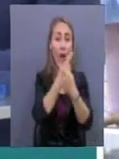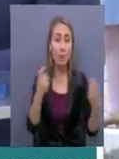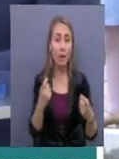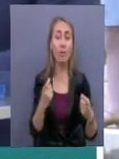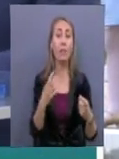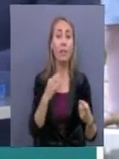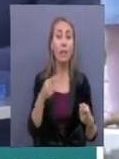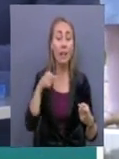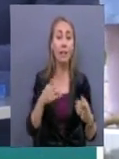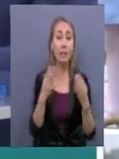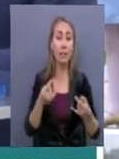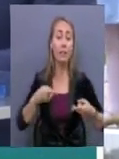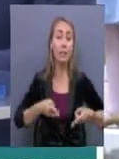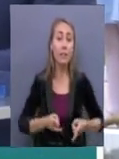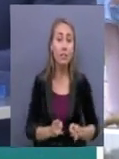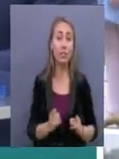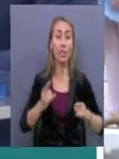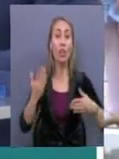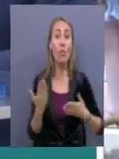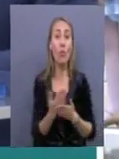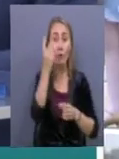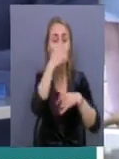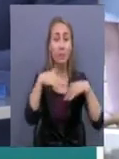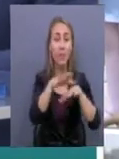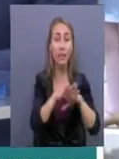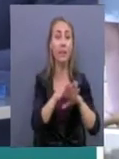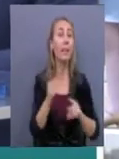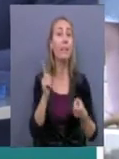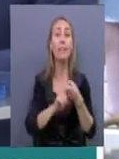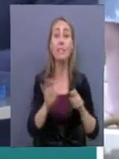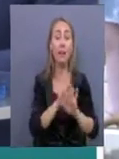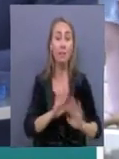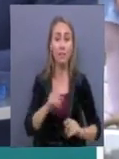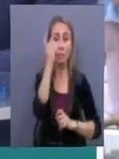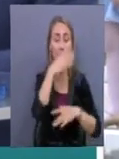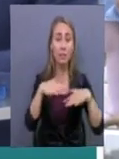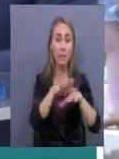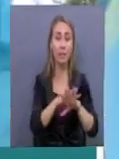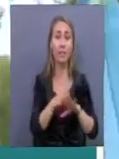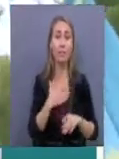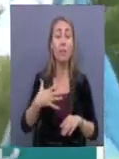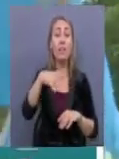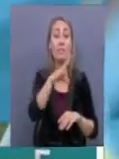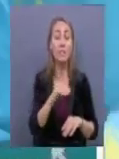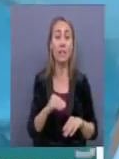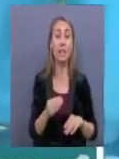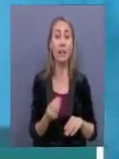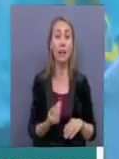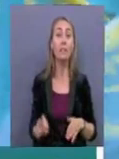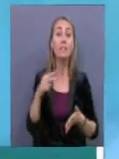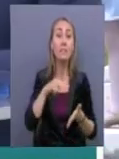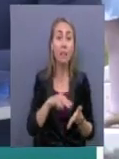белгілер. Себебі Қазақстан әлемдік аренадағы әрбір жетістігі көк